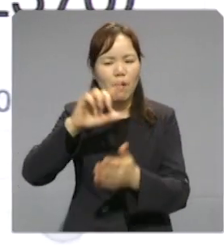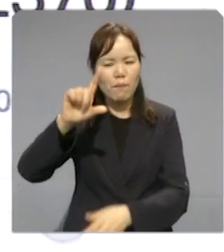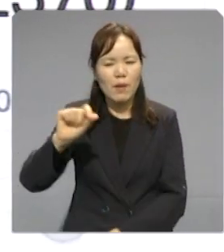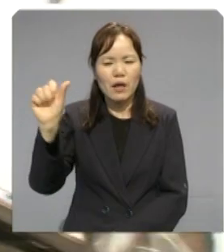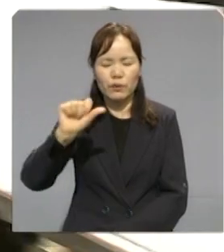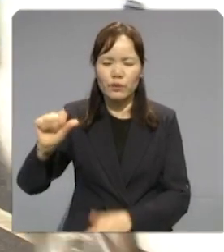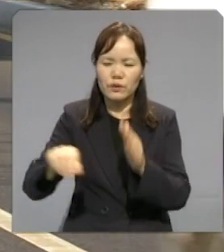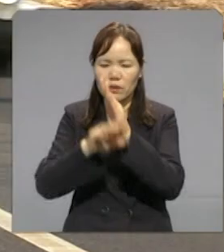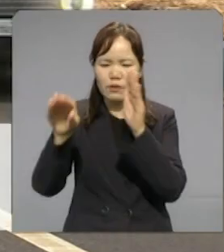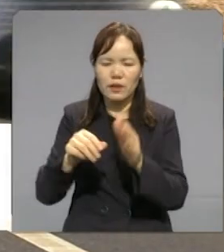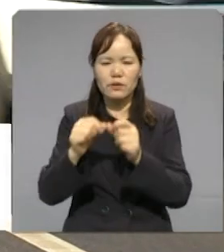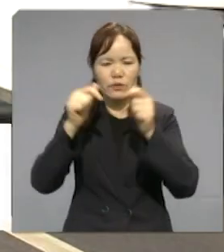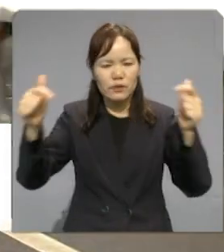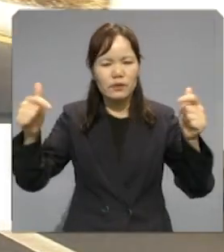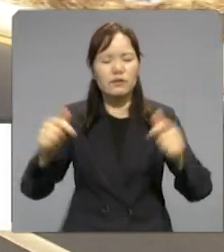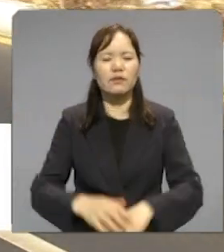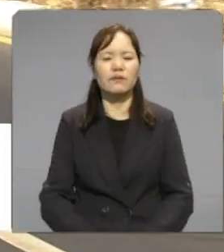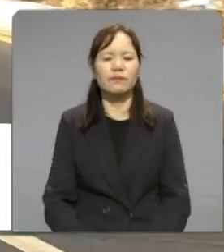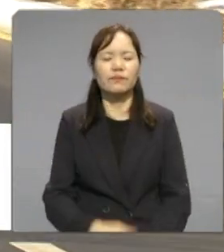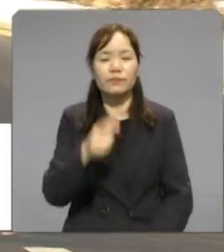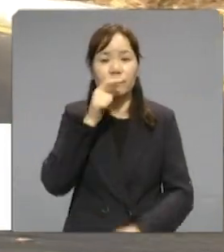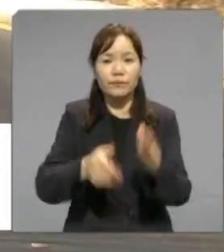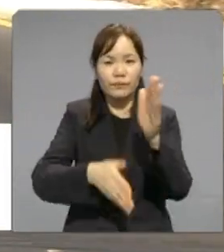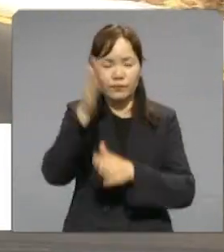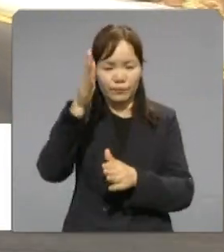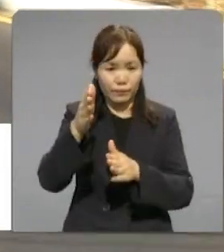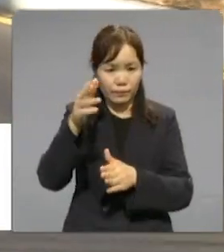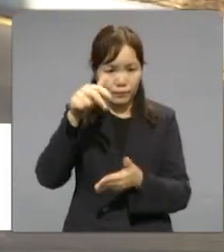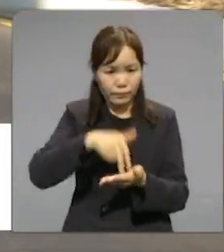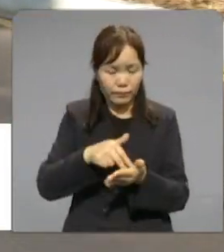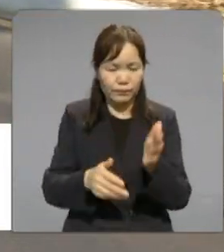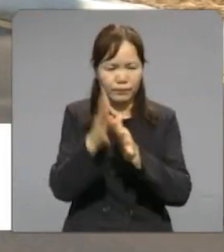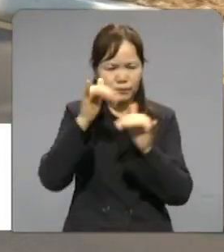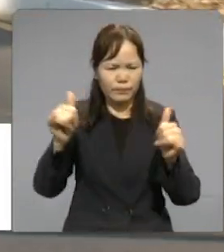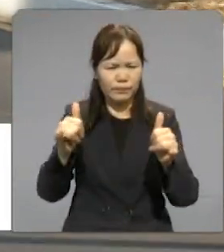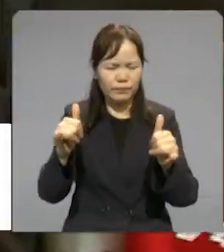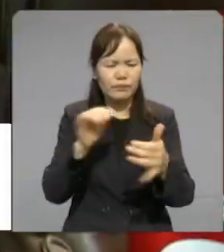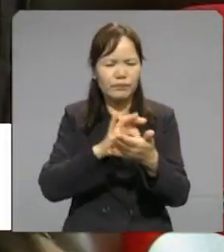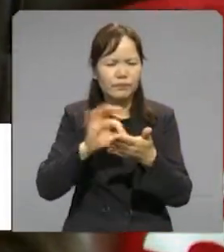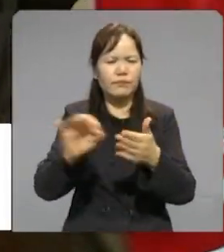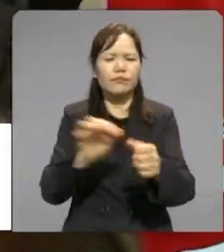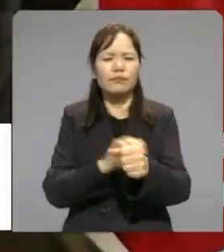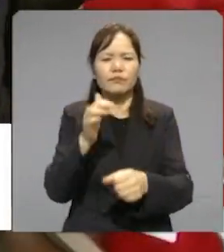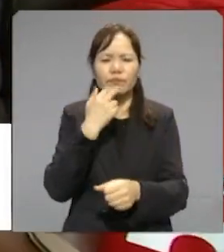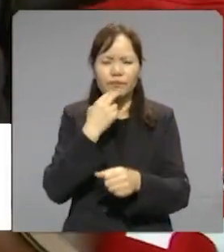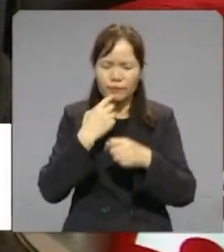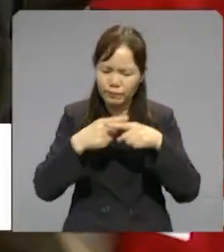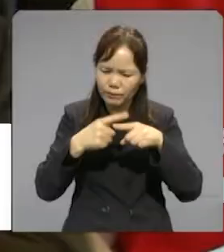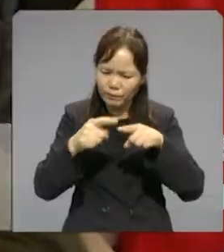늘어날 전망입니다. 수원시는 시민들 이용에 불편이 없도록 이용 통계를